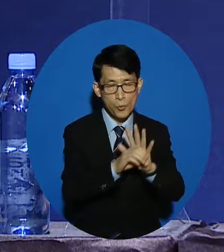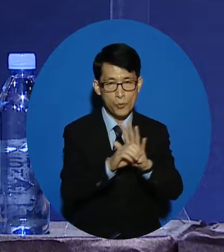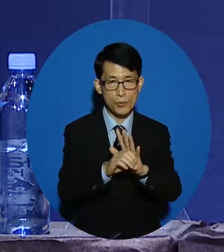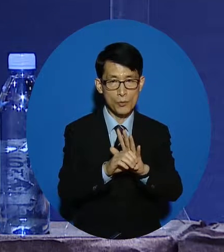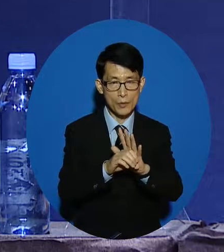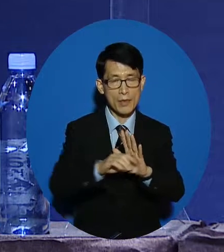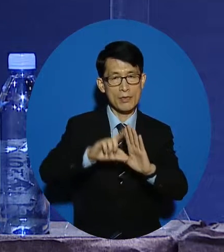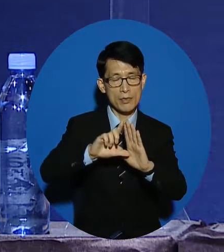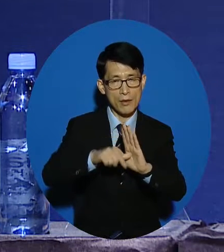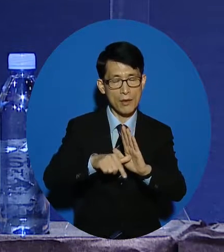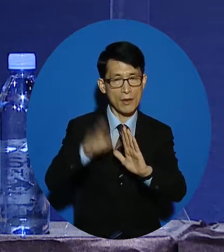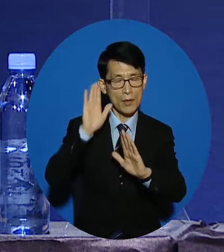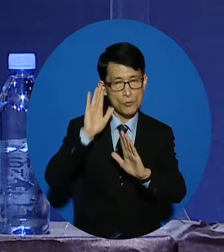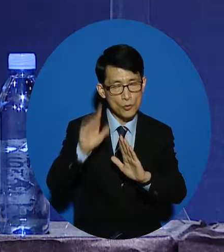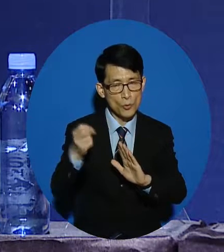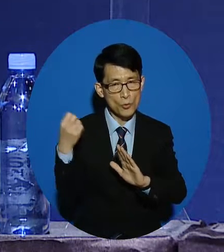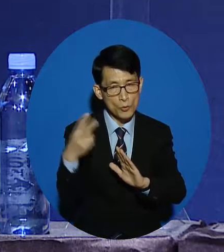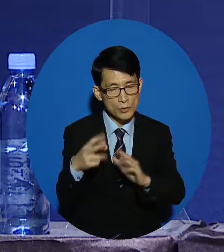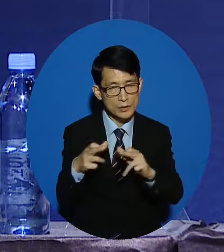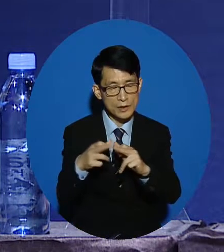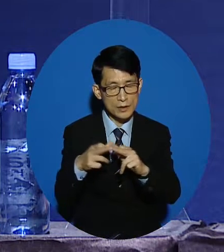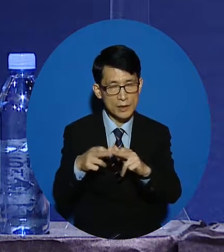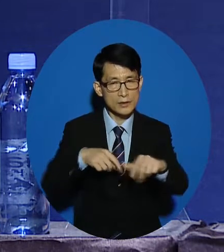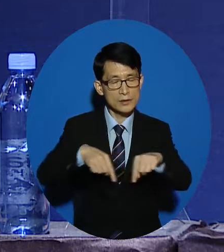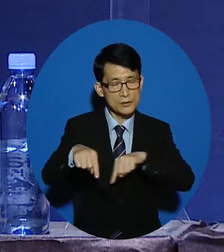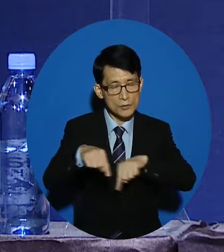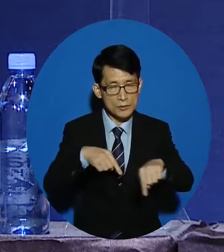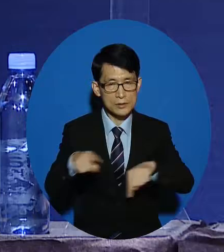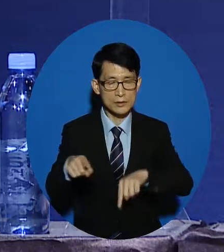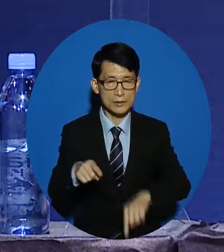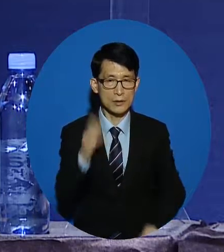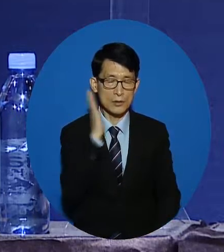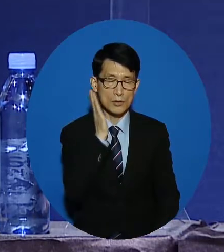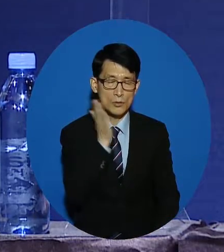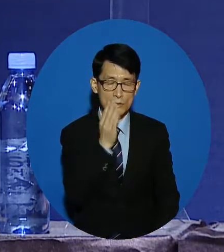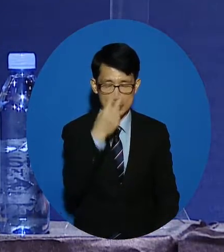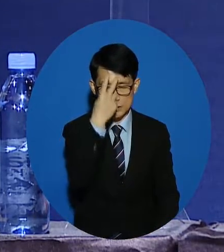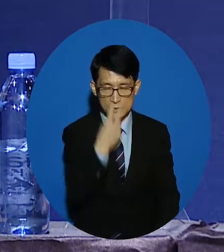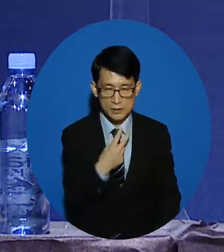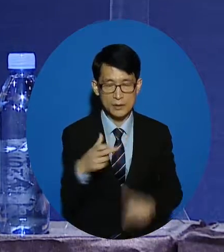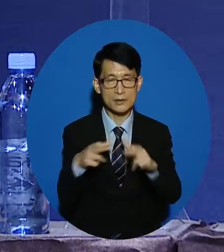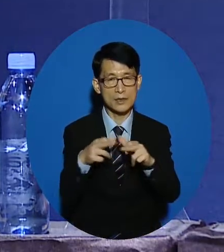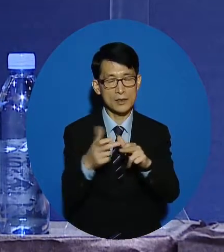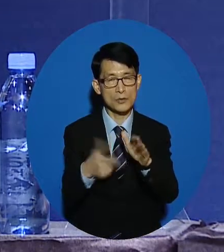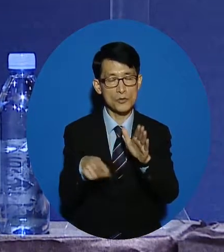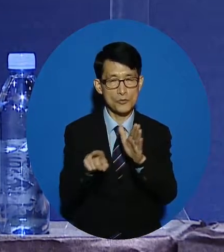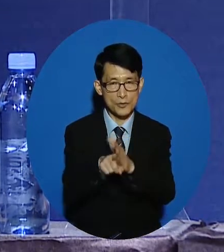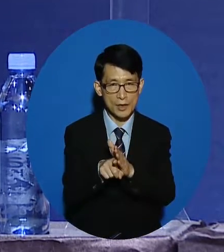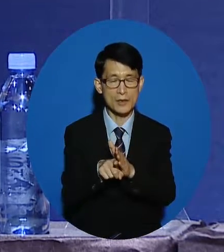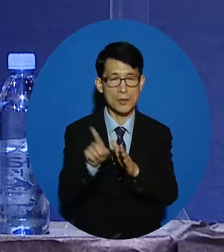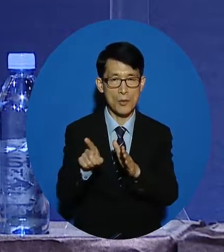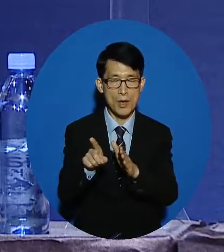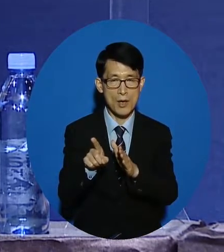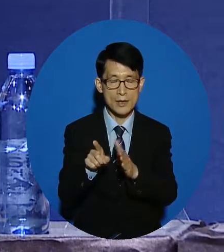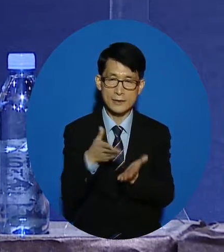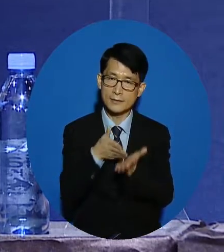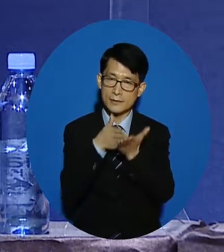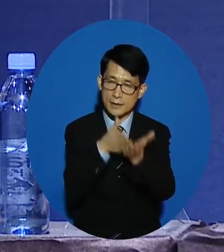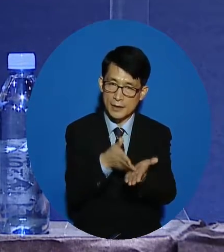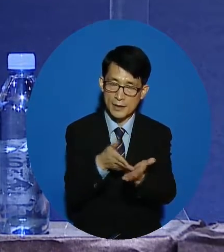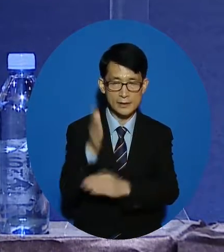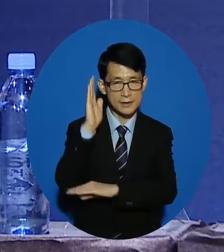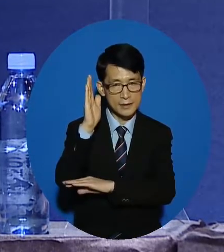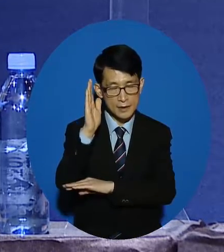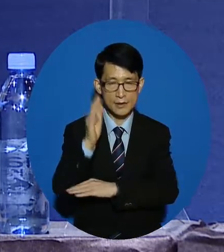코로나 시대의 장애인 정책, 감각 장애인을 중심으로라는 주제로 발제와 토론이